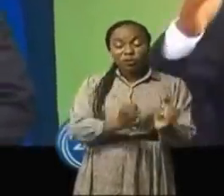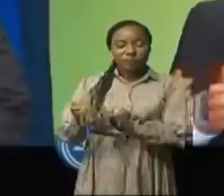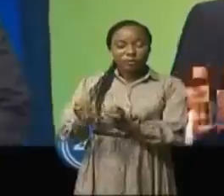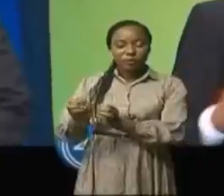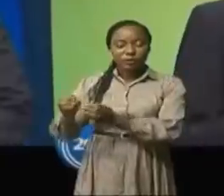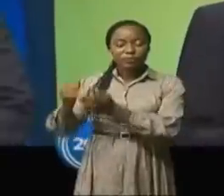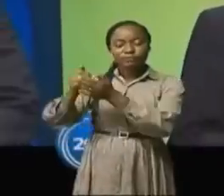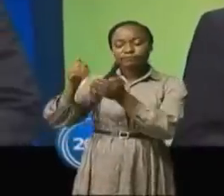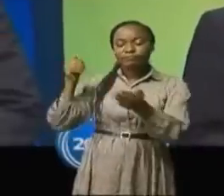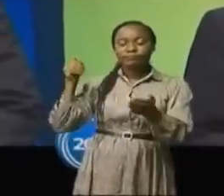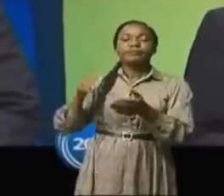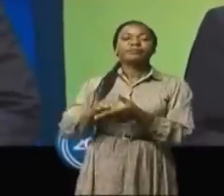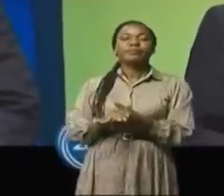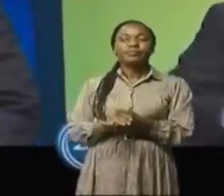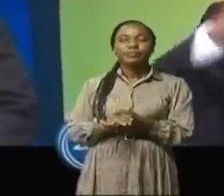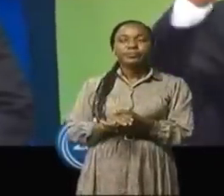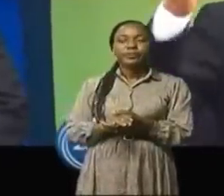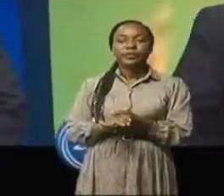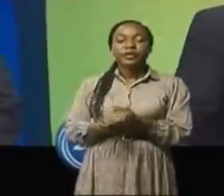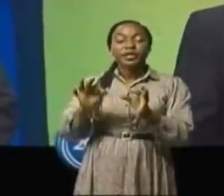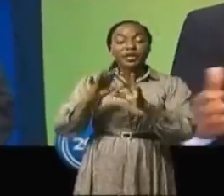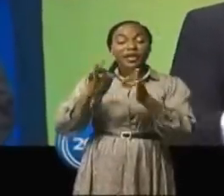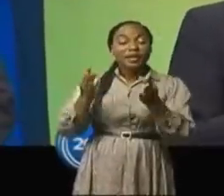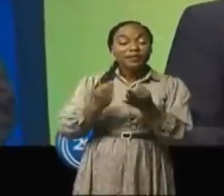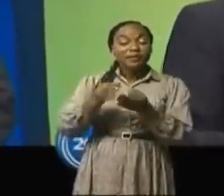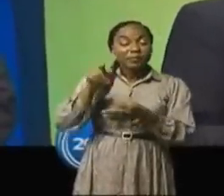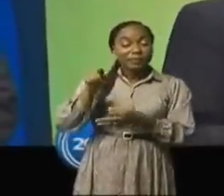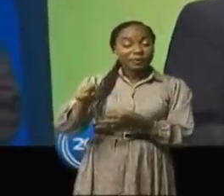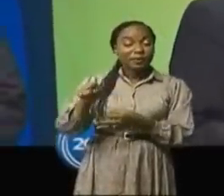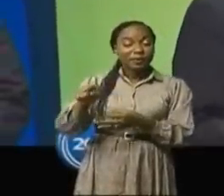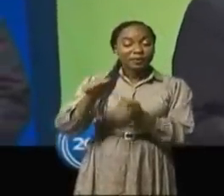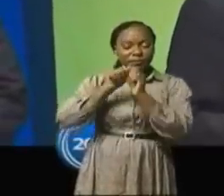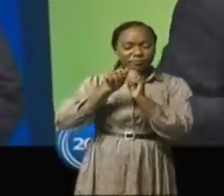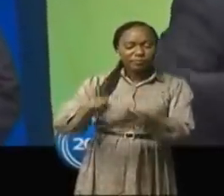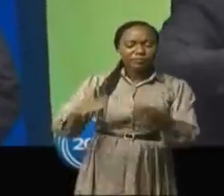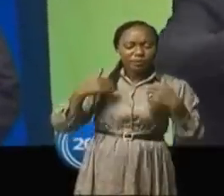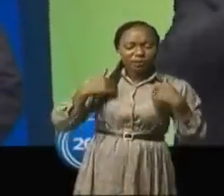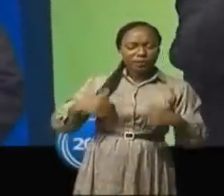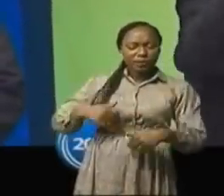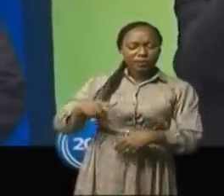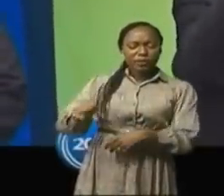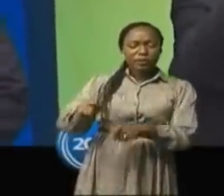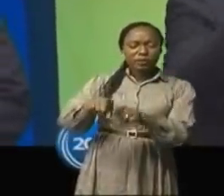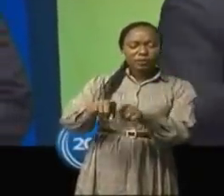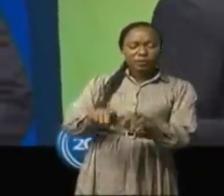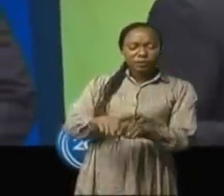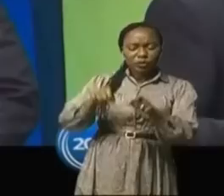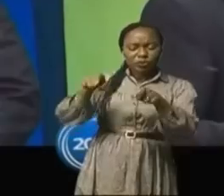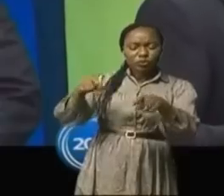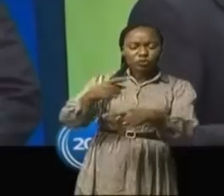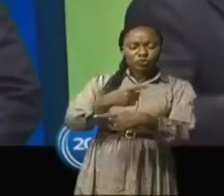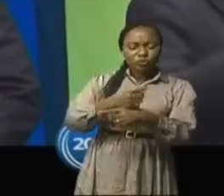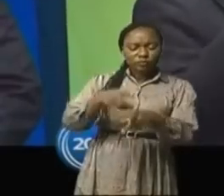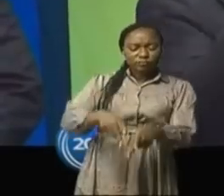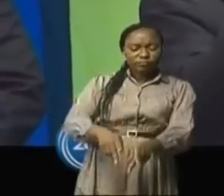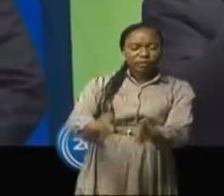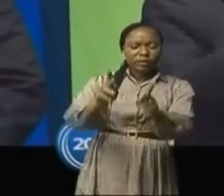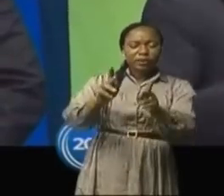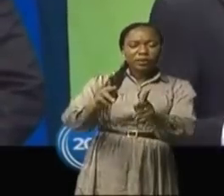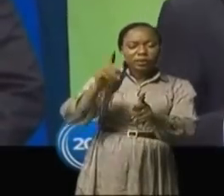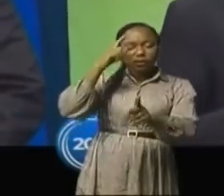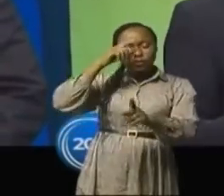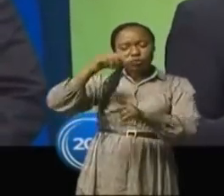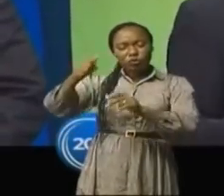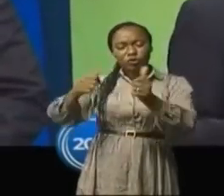organise ce deuil-là. La famille bénisse les corps et autorise les